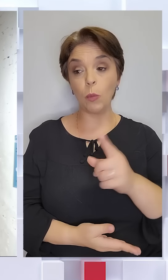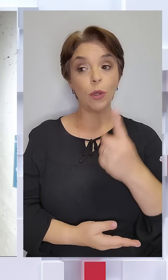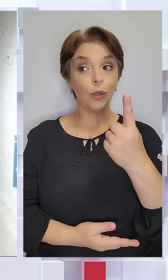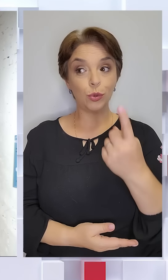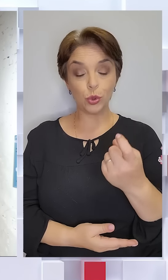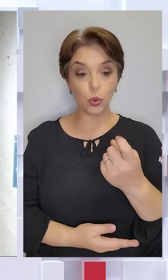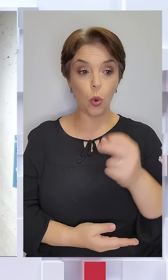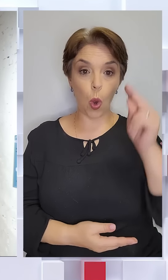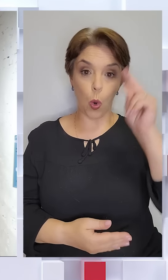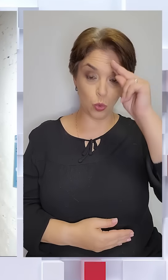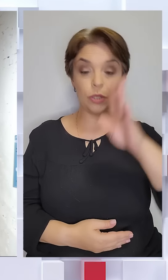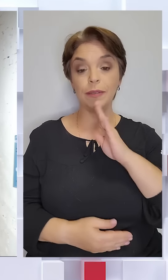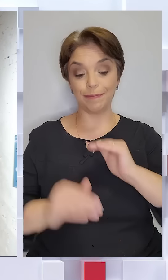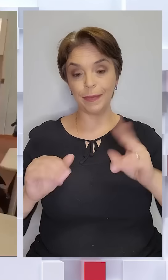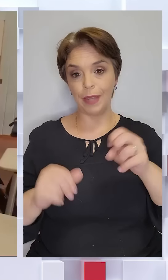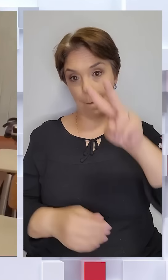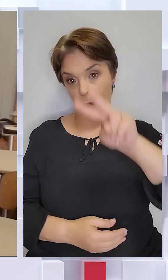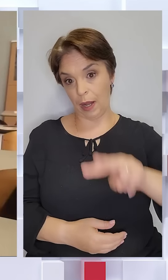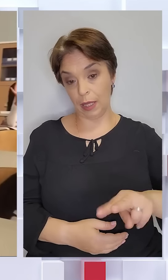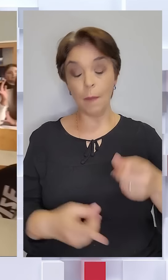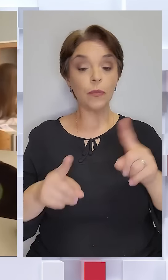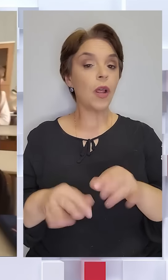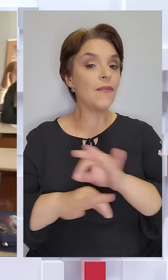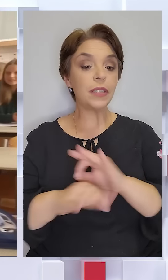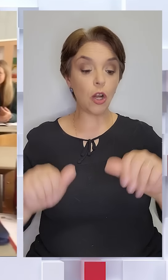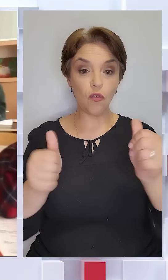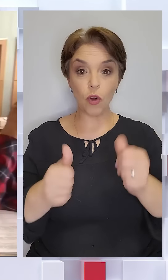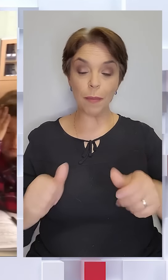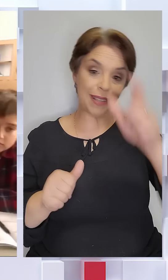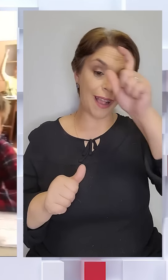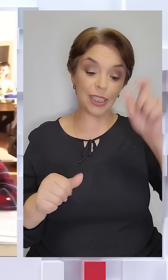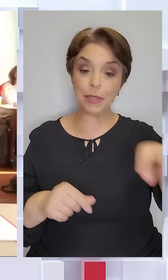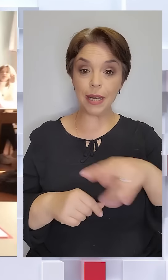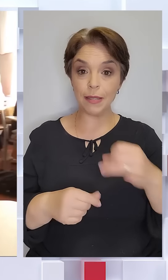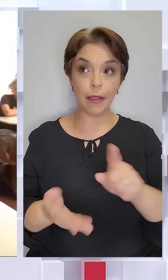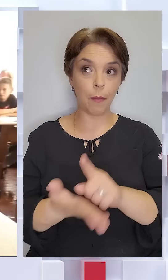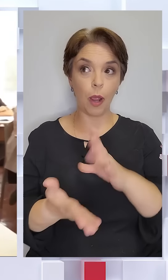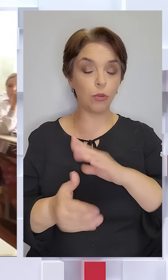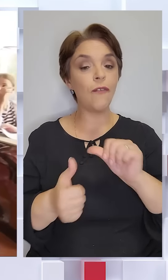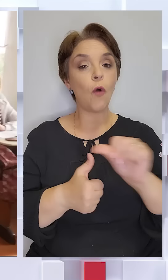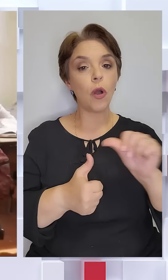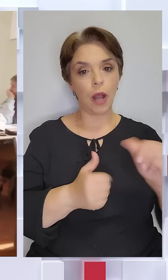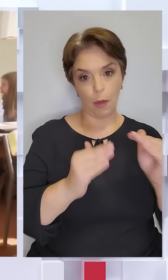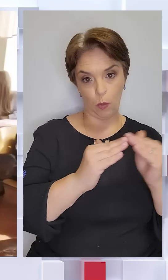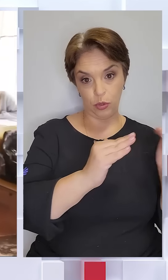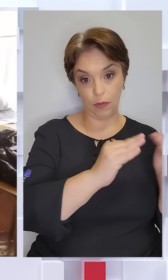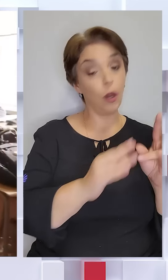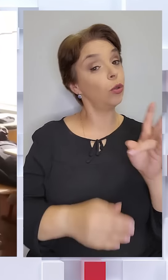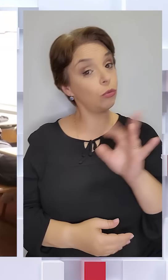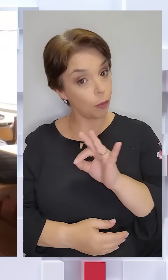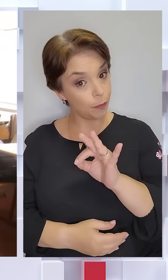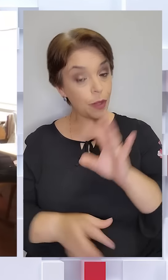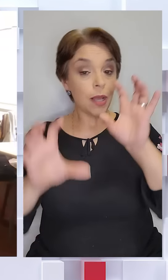100 учнів-учениць на паралелі. Тож в ідеальному форматі академічні ліцеї мали б бути в окремих будівлях.